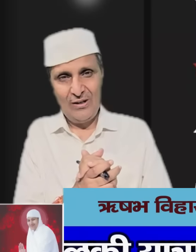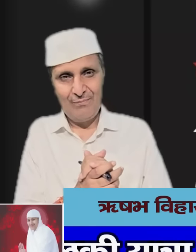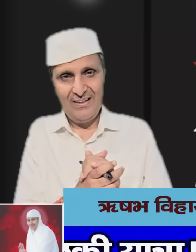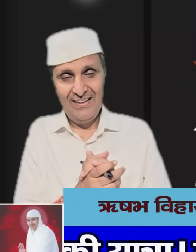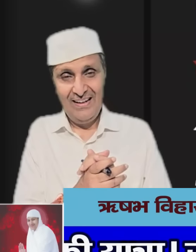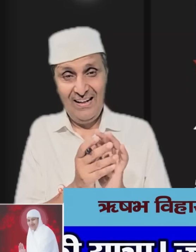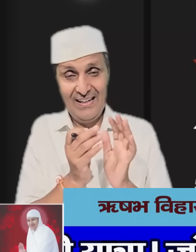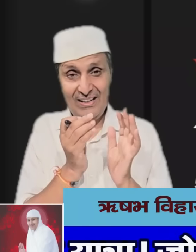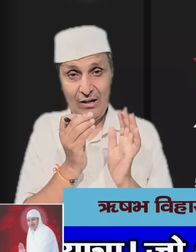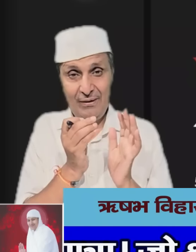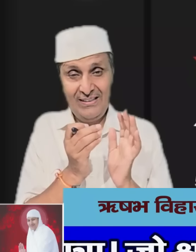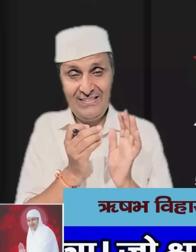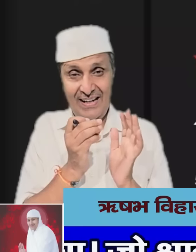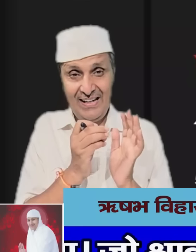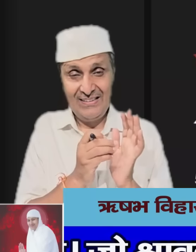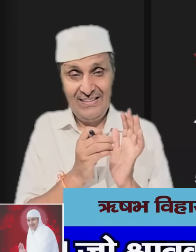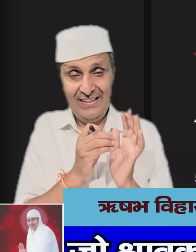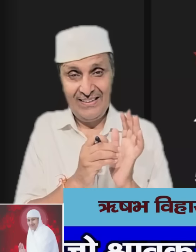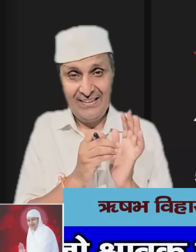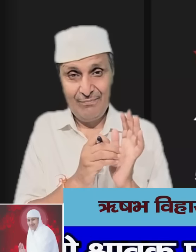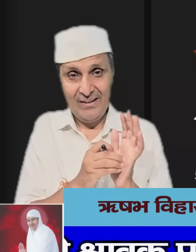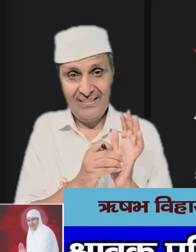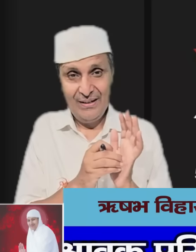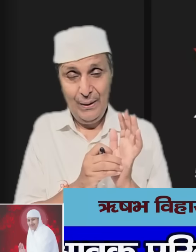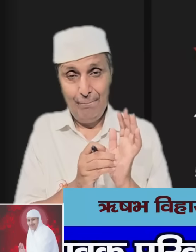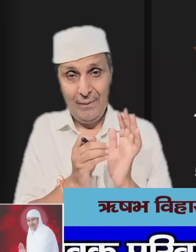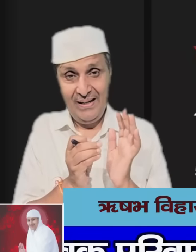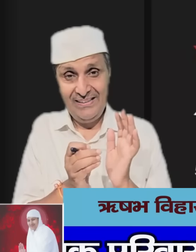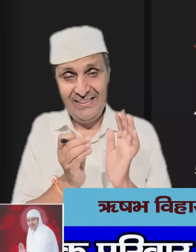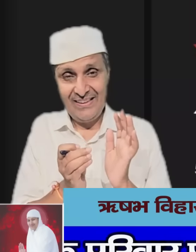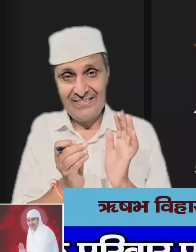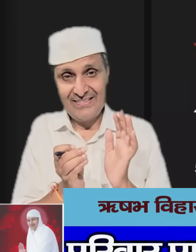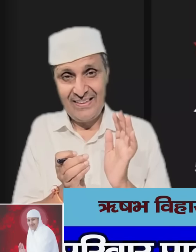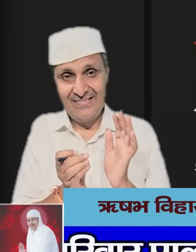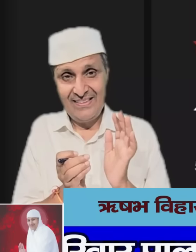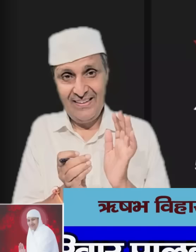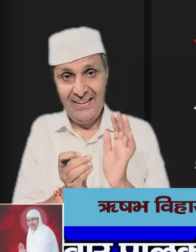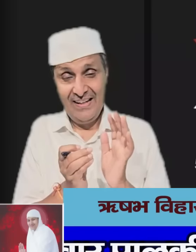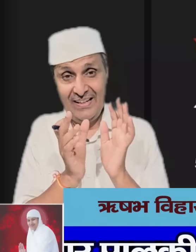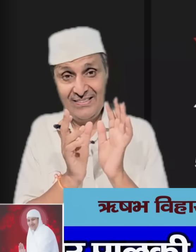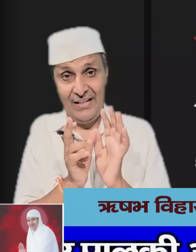किया, सुना आपने, लेकिन कभी जैन तीर्थ पर बने शिक्षा